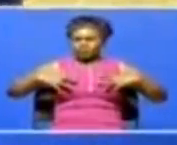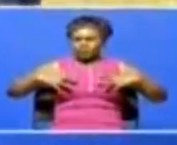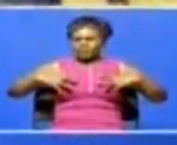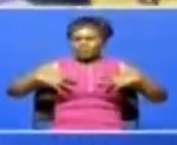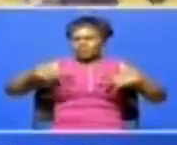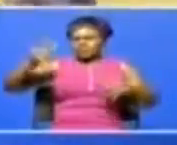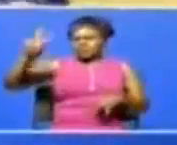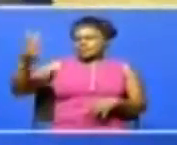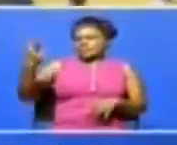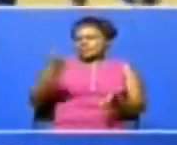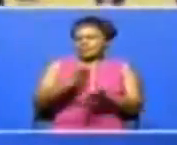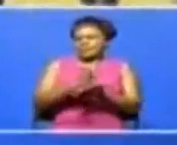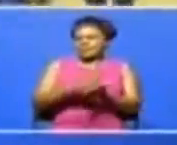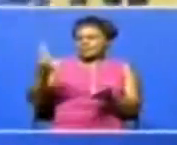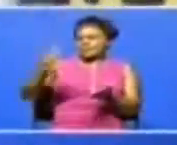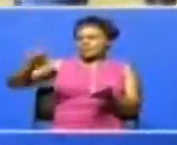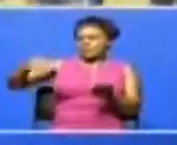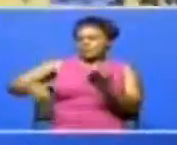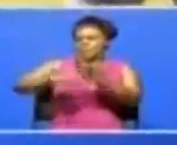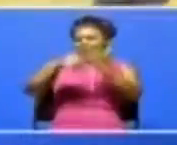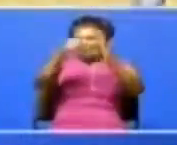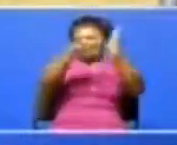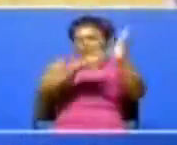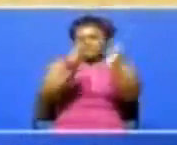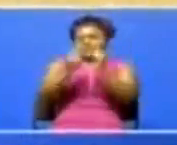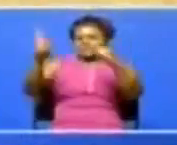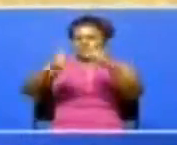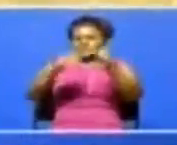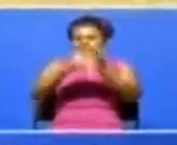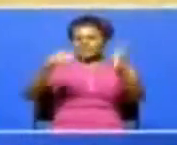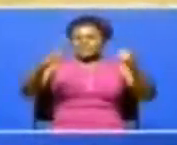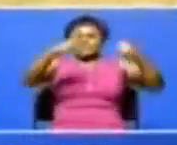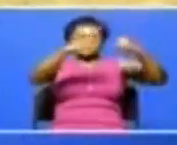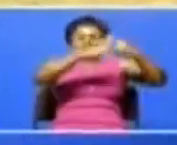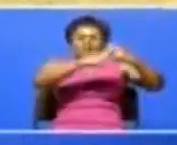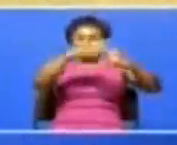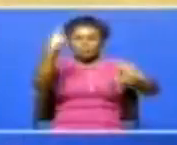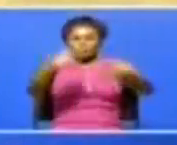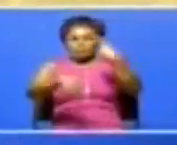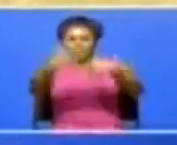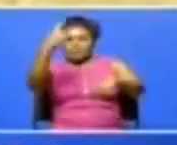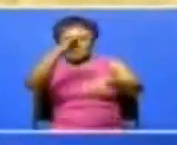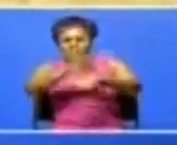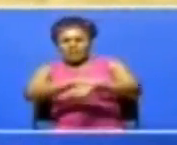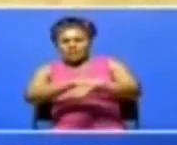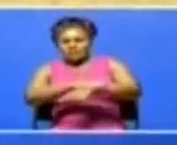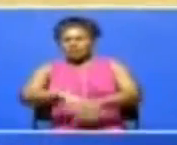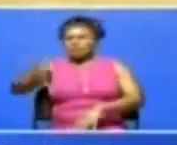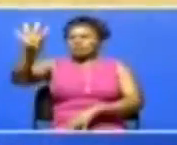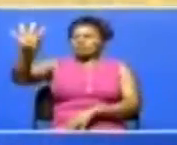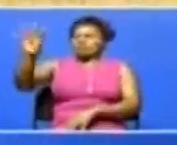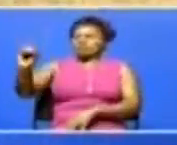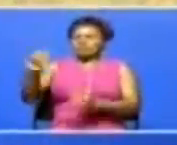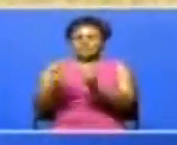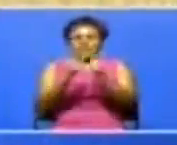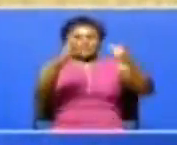Katika kipindi cha pili, Laser Hill waliongeza alama 26 dhidi ya 9 za Kakamega na kuibuka na ushindi wa mechi kwa alama